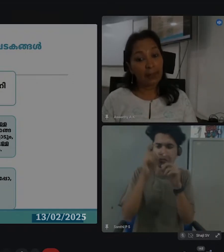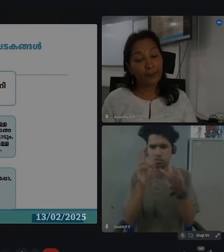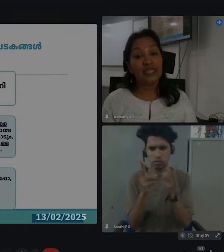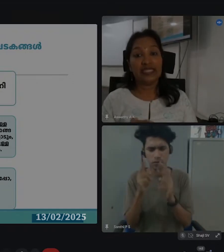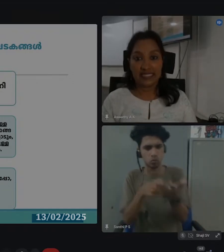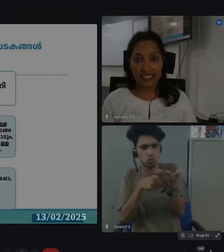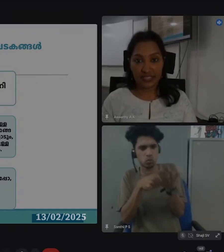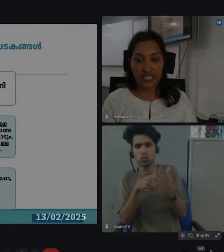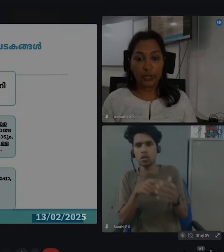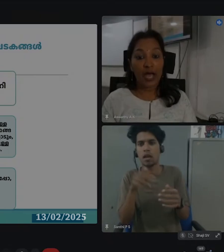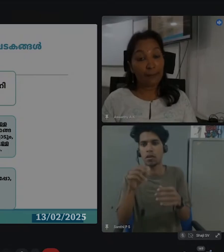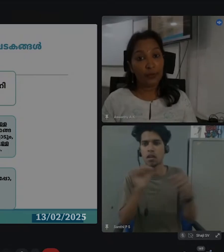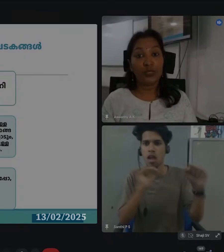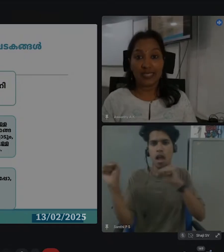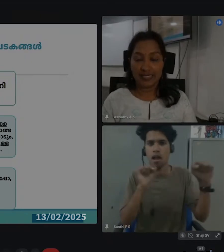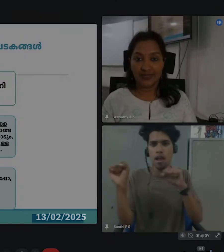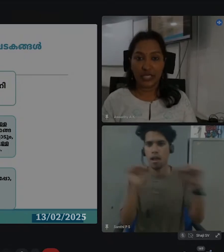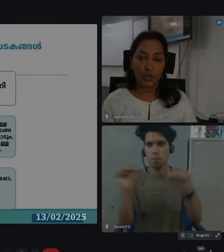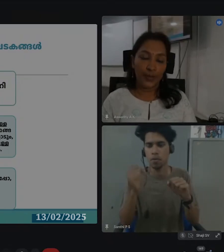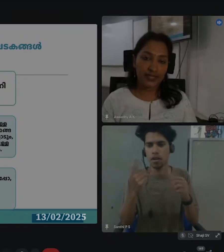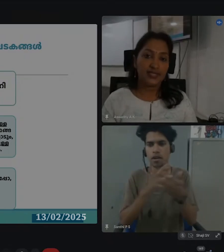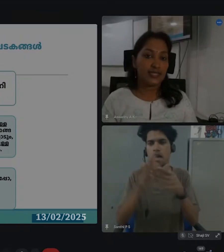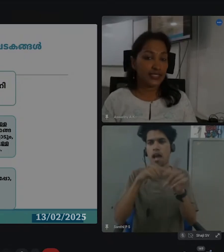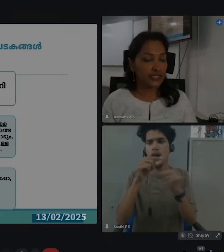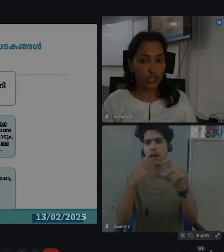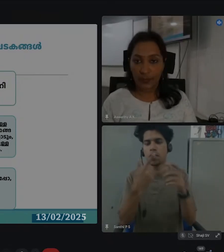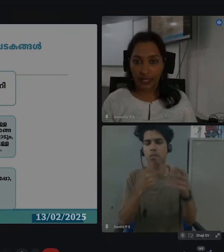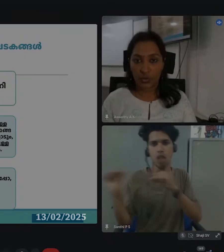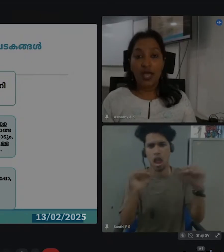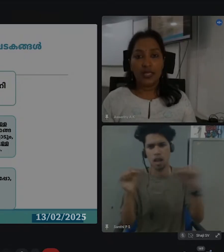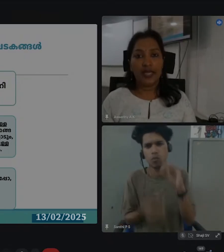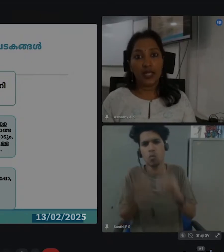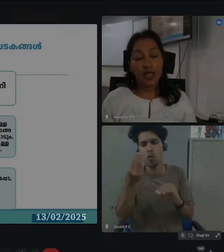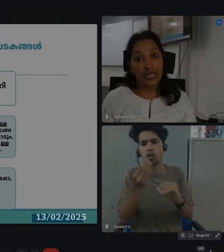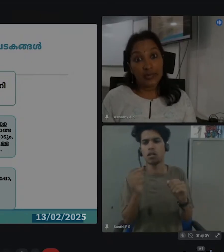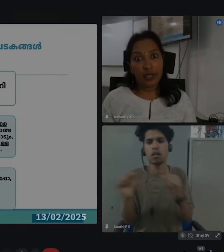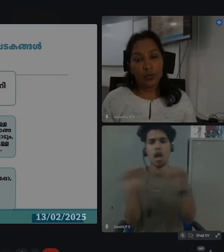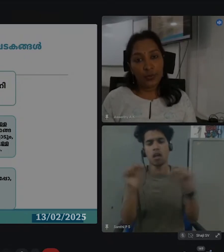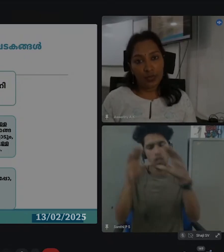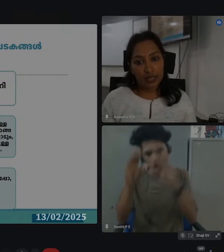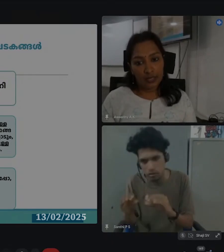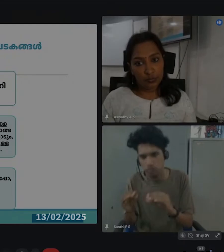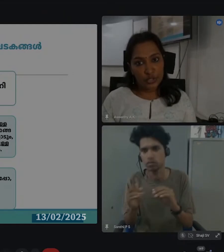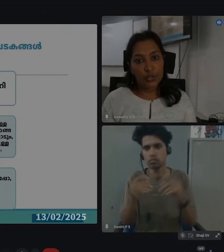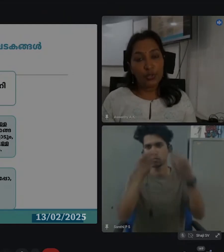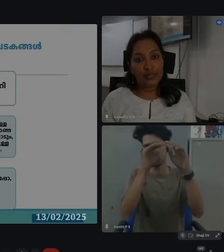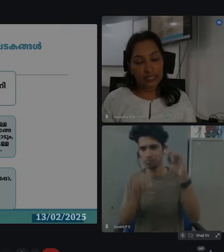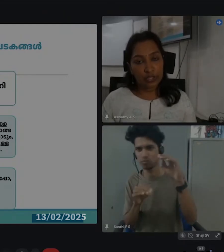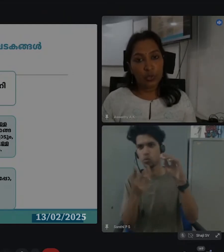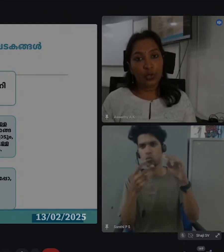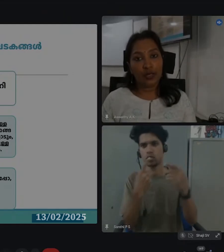നമ്മൾ ഹൈപ്പർ സെൻസിറ്റിവിറ്റി എന്നും ഹൈപ്പോ സെൻസിറ്റിവിറ്റി എന്നും മിക്സ് സെൻസിറ്റിവിറ്റി എന്നും പറയുന്നു. അതായത് അധികമായി ഒരു